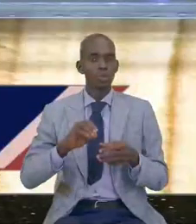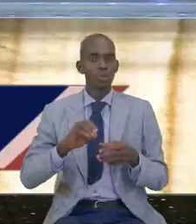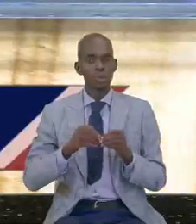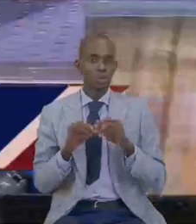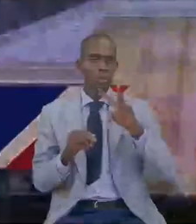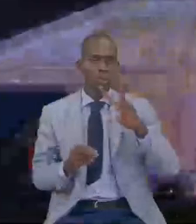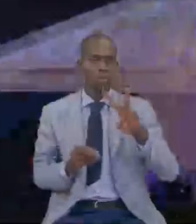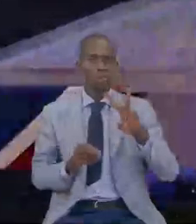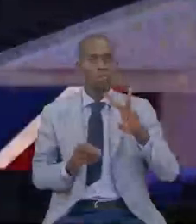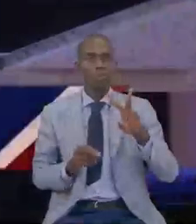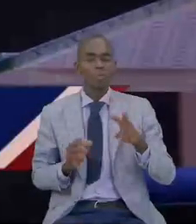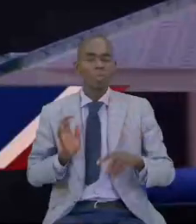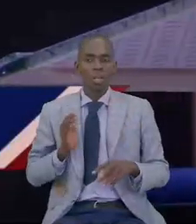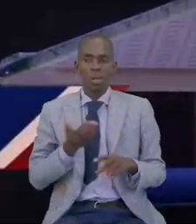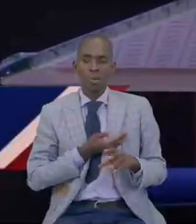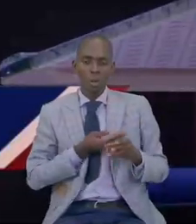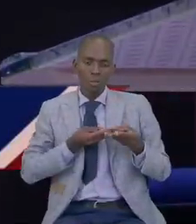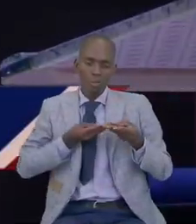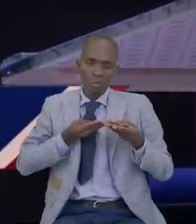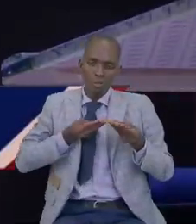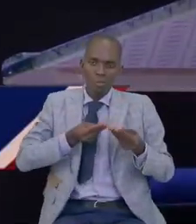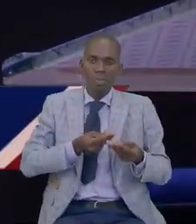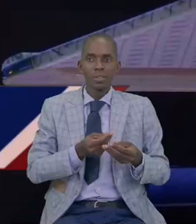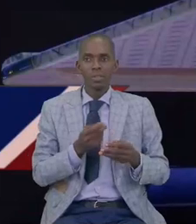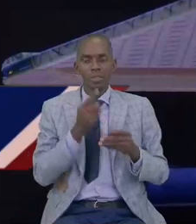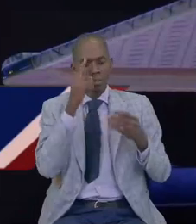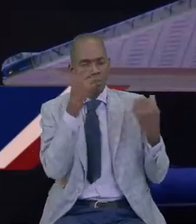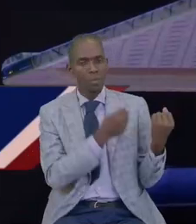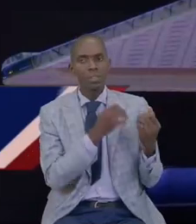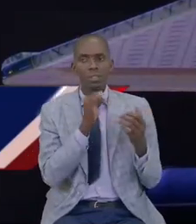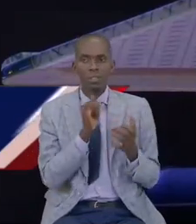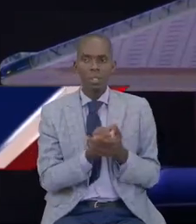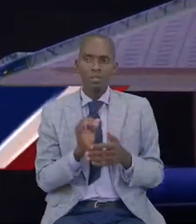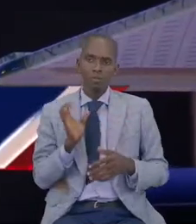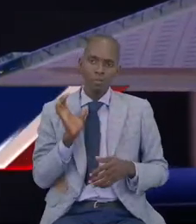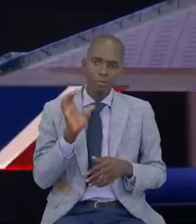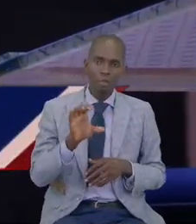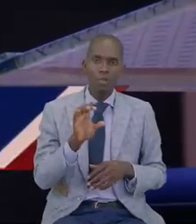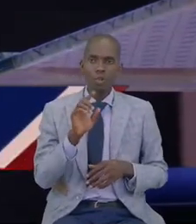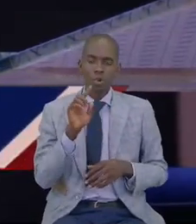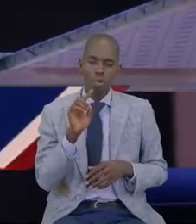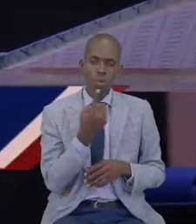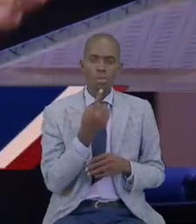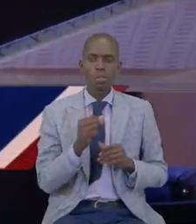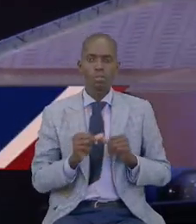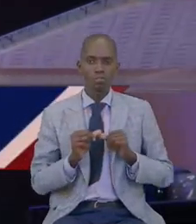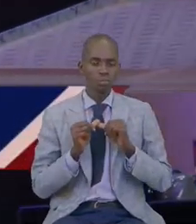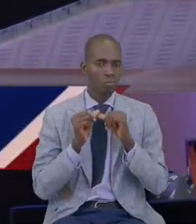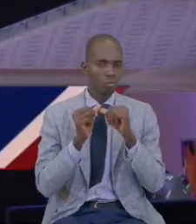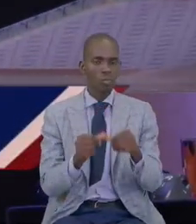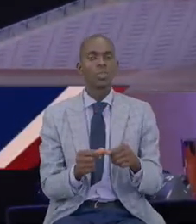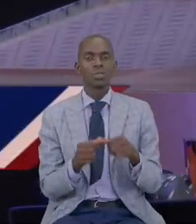nourrie qui n'exige qu'une constance inébranlable. Notre foi nourrie qui n'exige